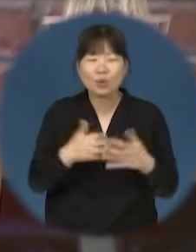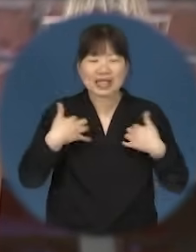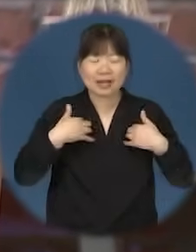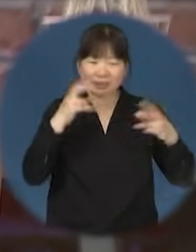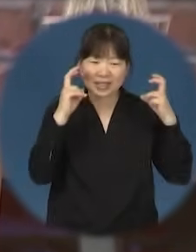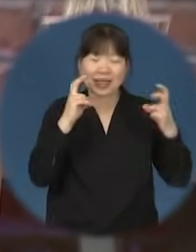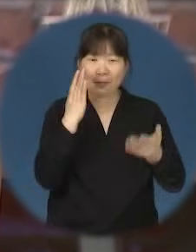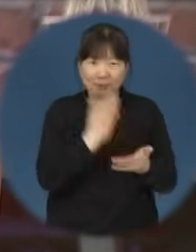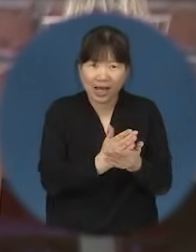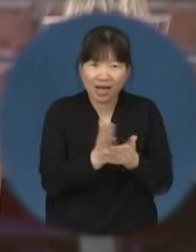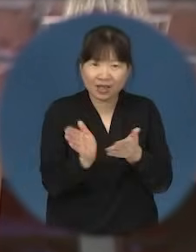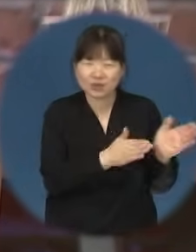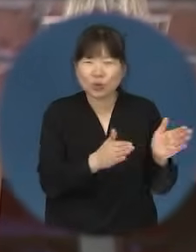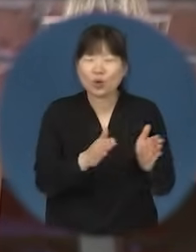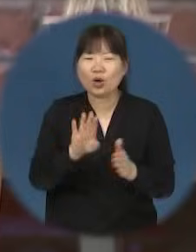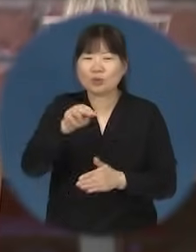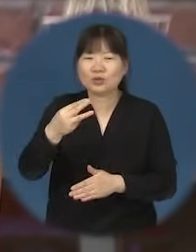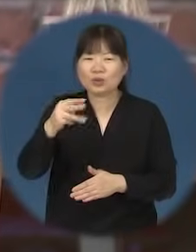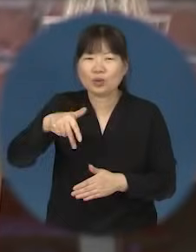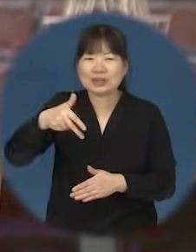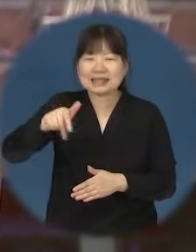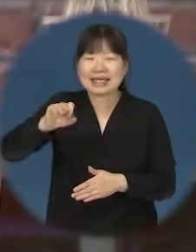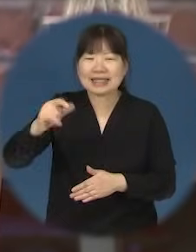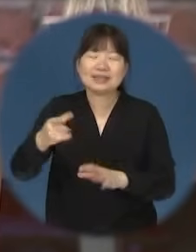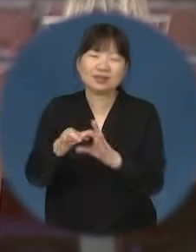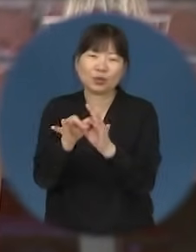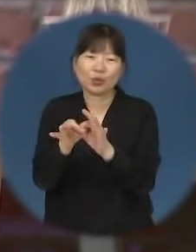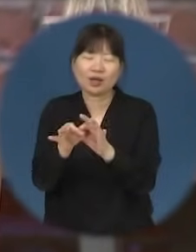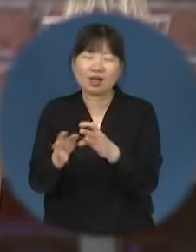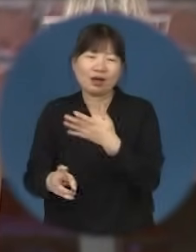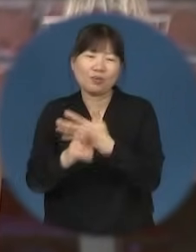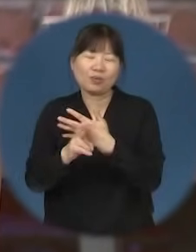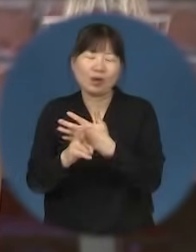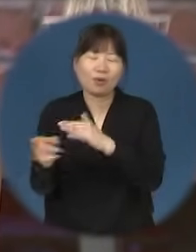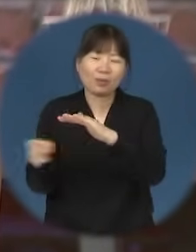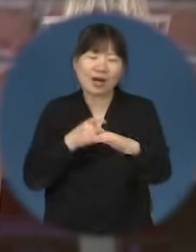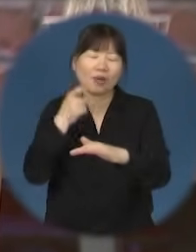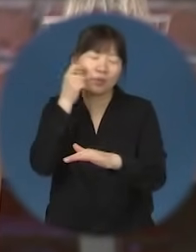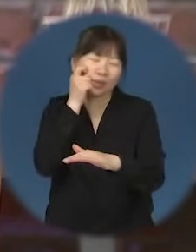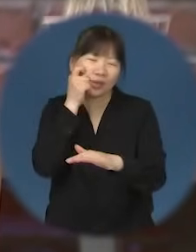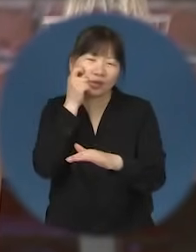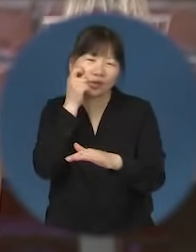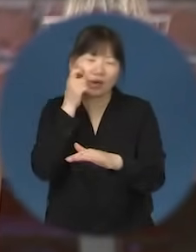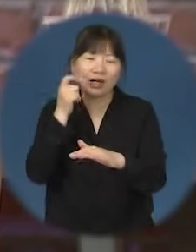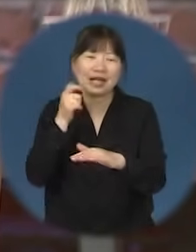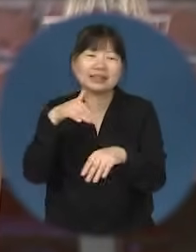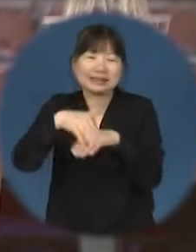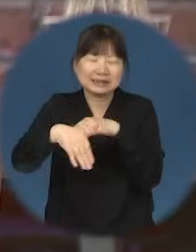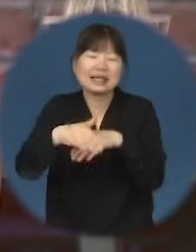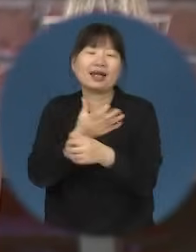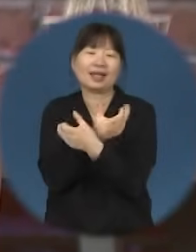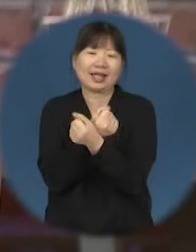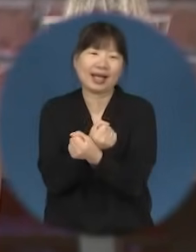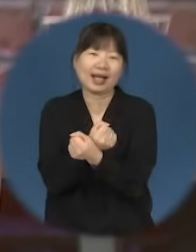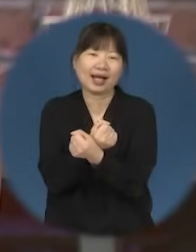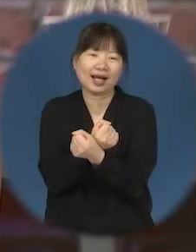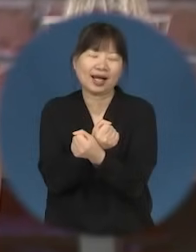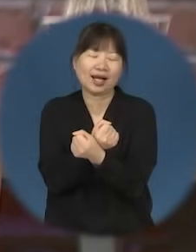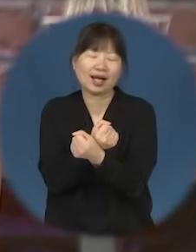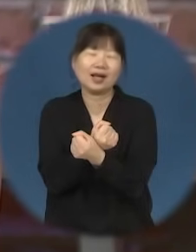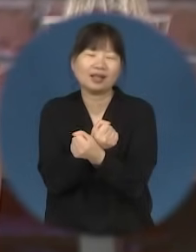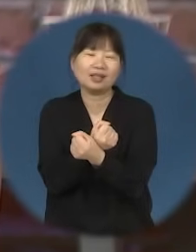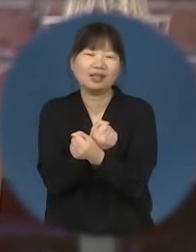그런 프로그램을 위변조하지 못하게 그걸 이제 스마트 계약이라고 그러는데 그런 방식으로